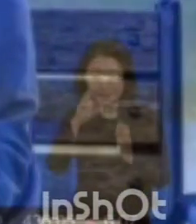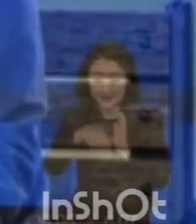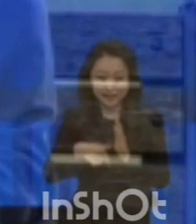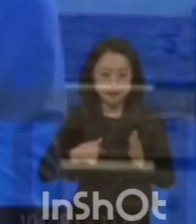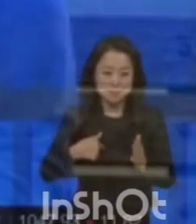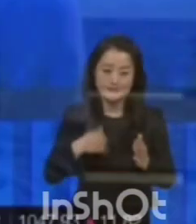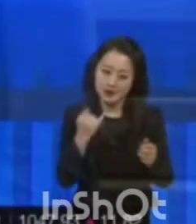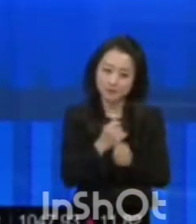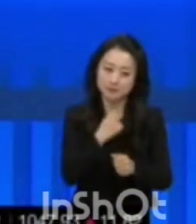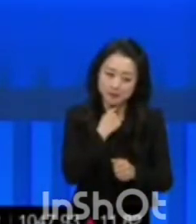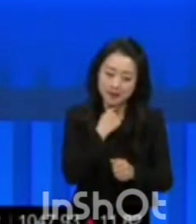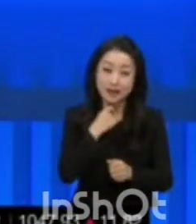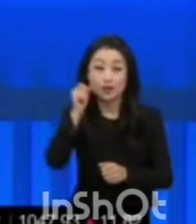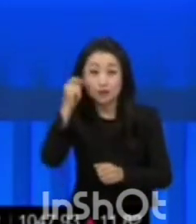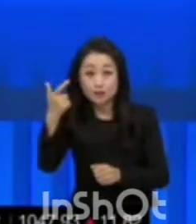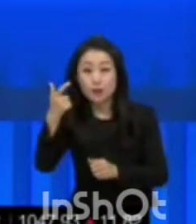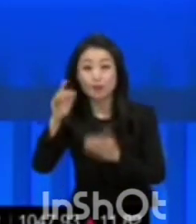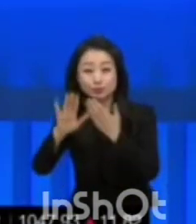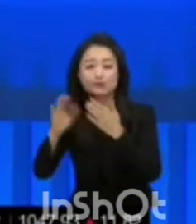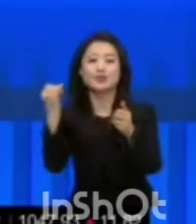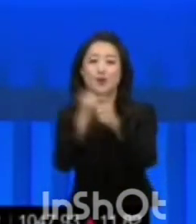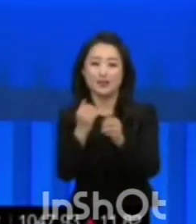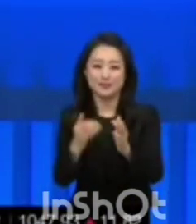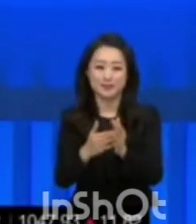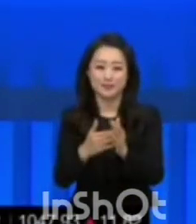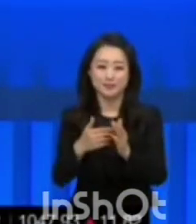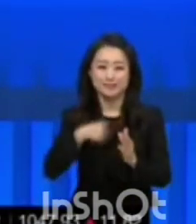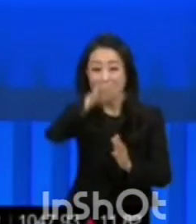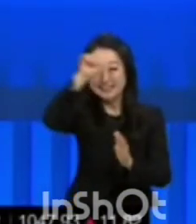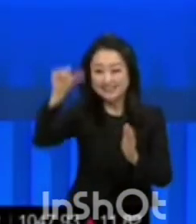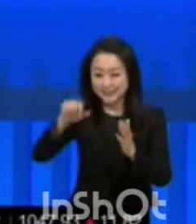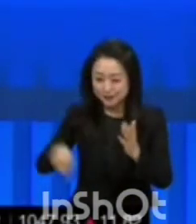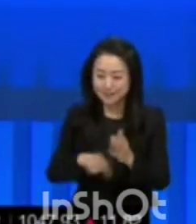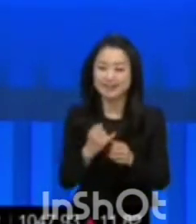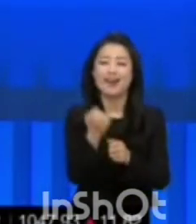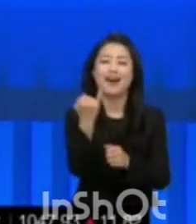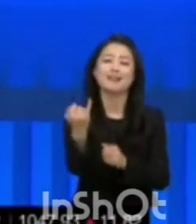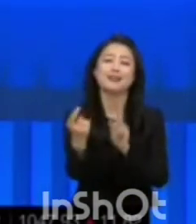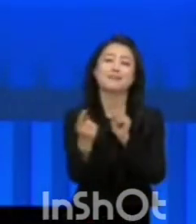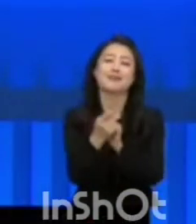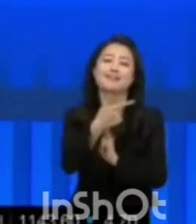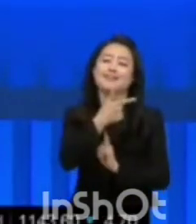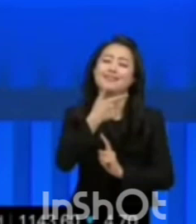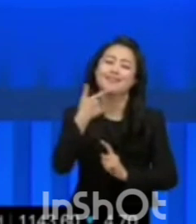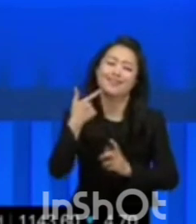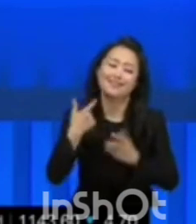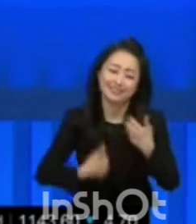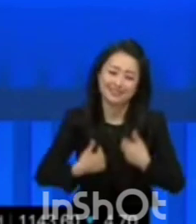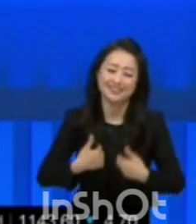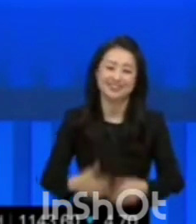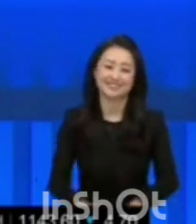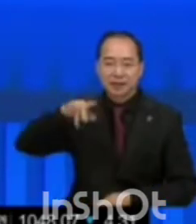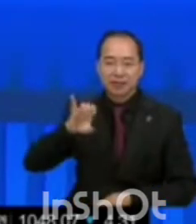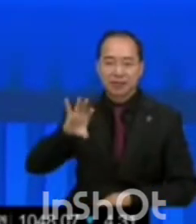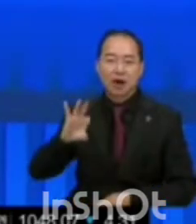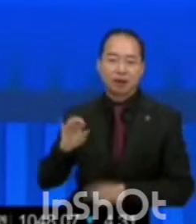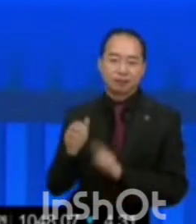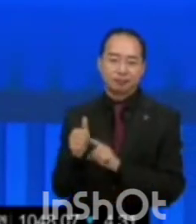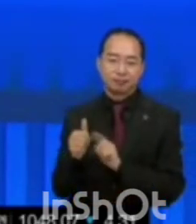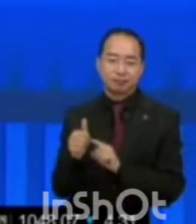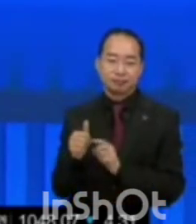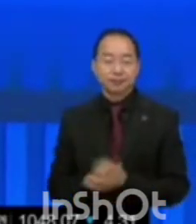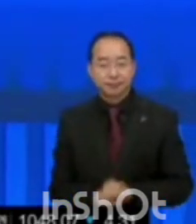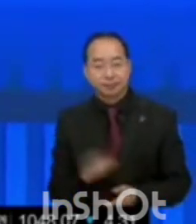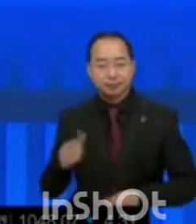예. 제가 인생살이 하면서 제일 잘한 일이 제 아내를 만난 일인 것 같아요. 예, 이상형이 맞긴 예. 맞는 것 같습니다.